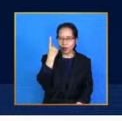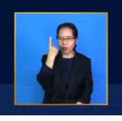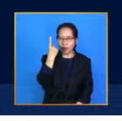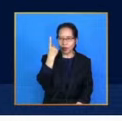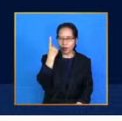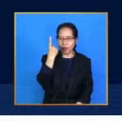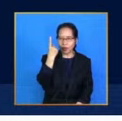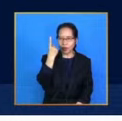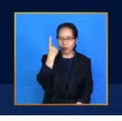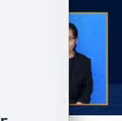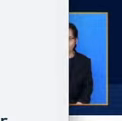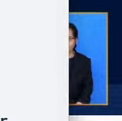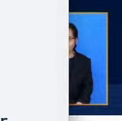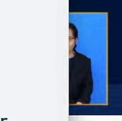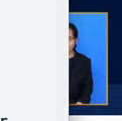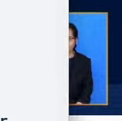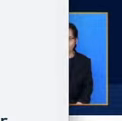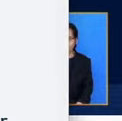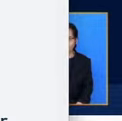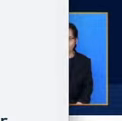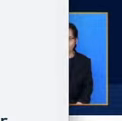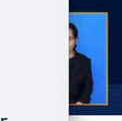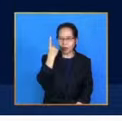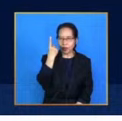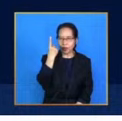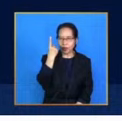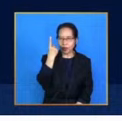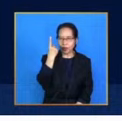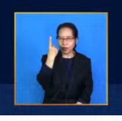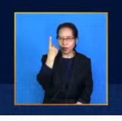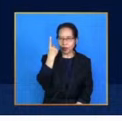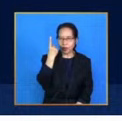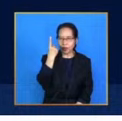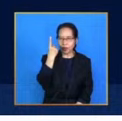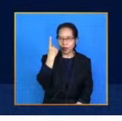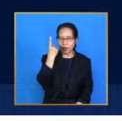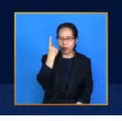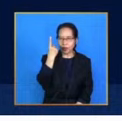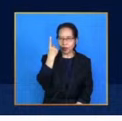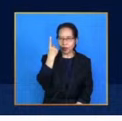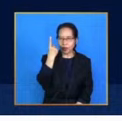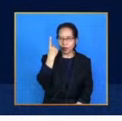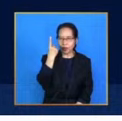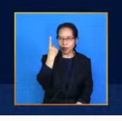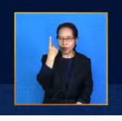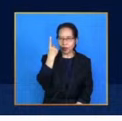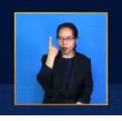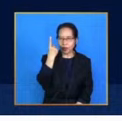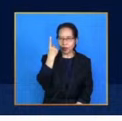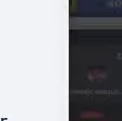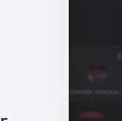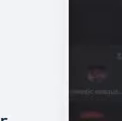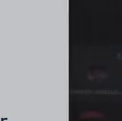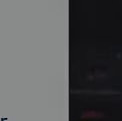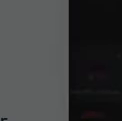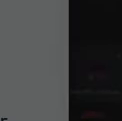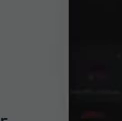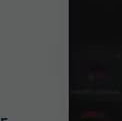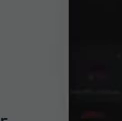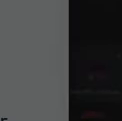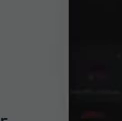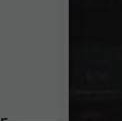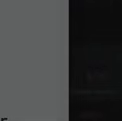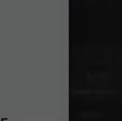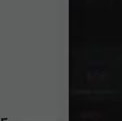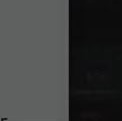magdadala si... Buti pa yung Katoliko, ano eh. Yung kinikriticize nila yung support na tumatapat daw doon sa nakaupo. Eh ngayon,